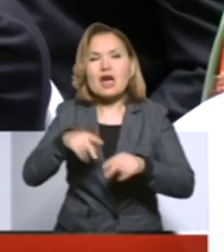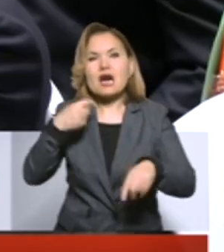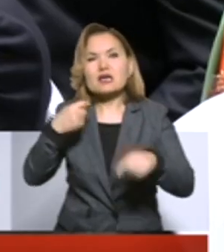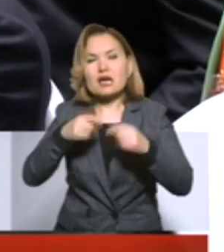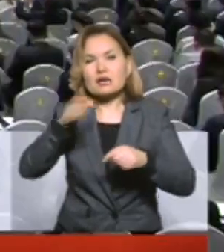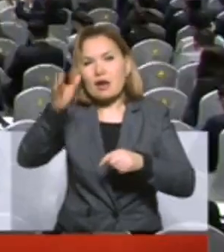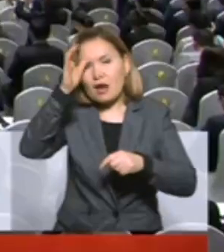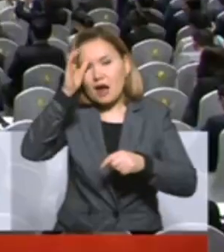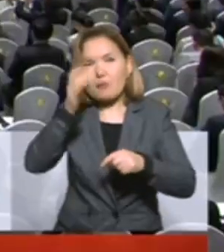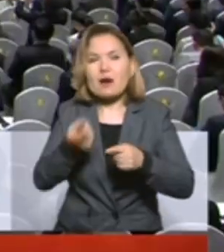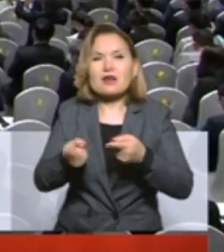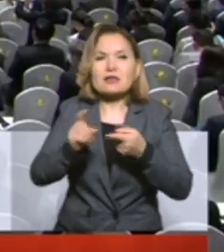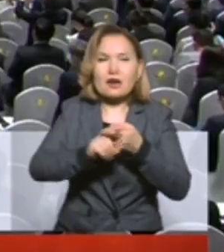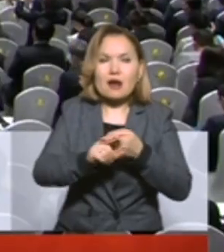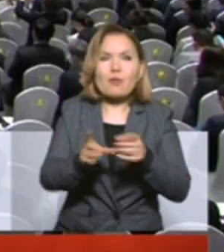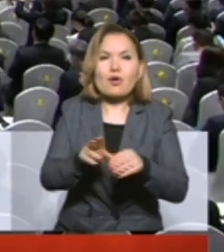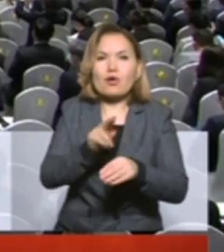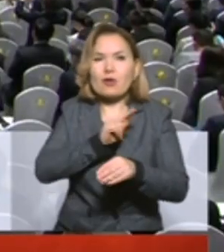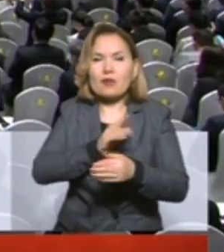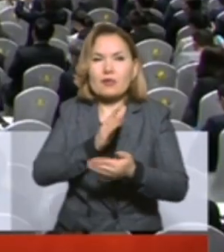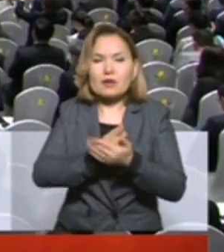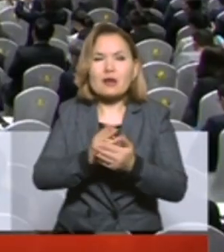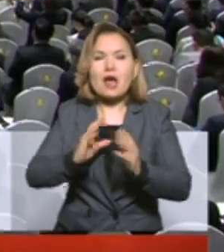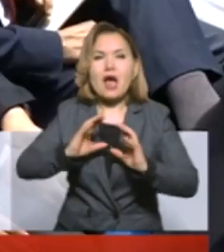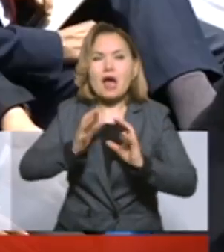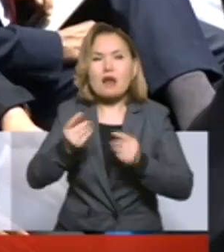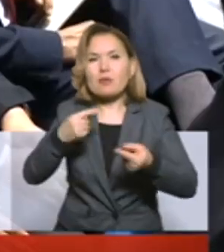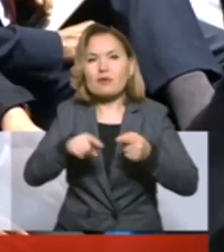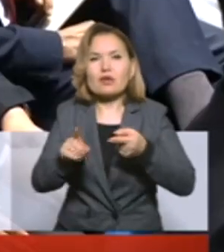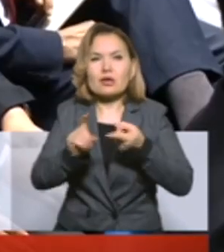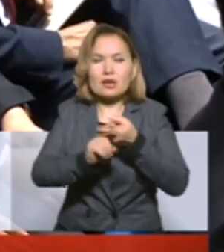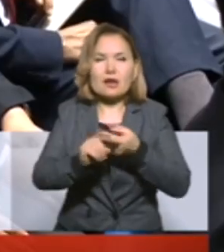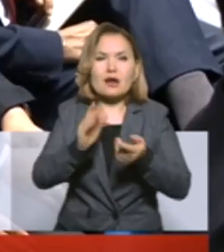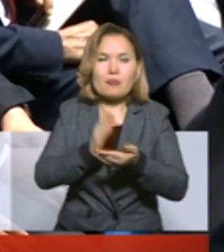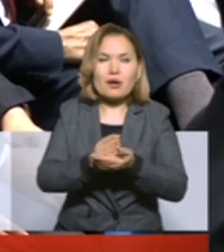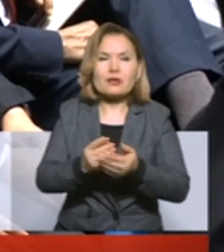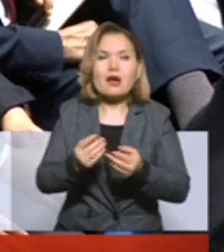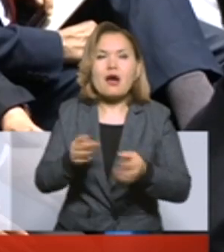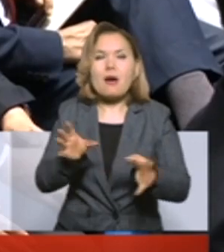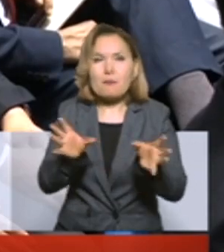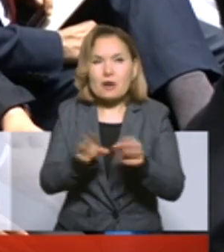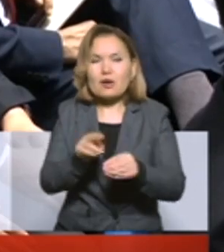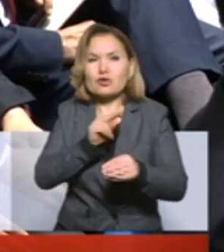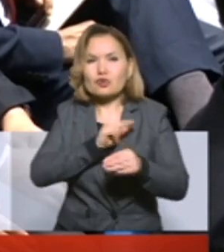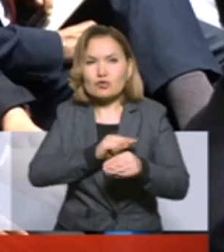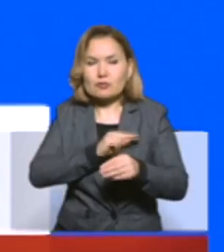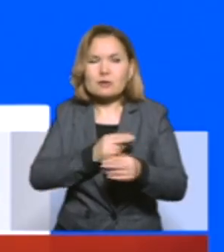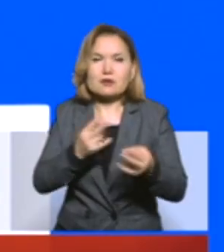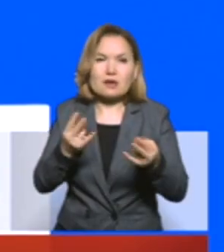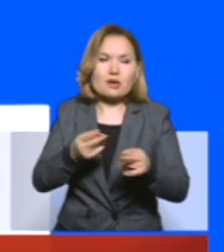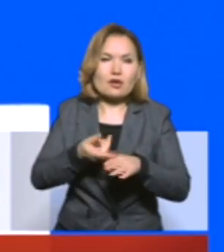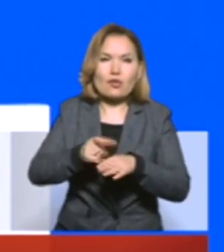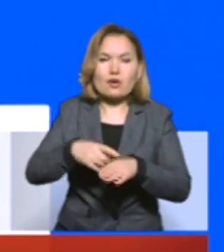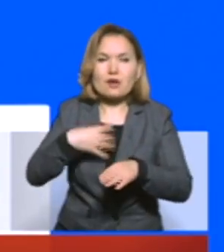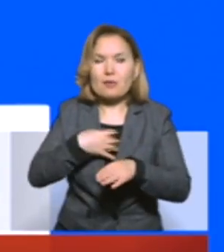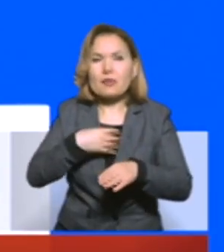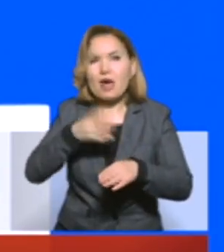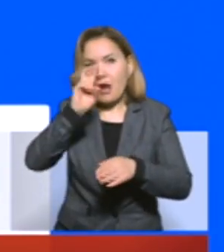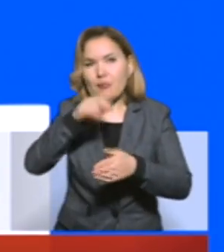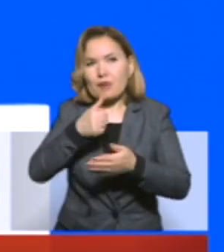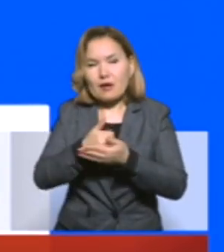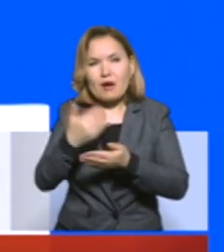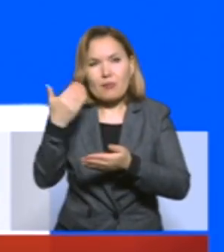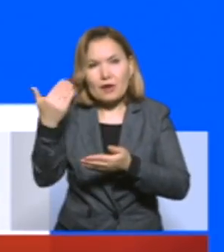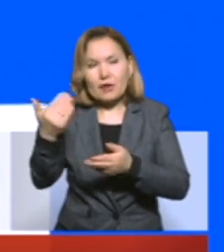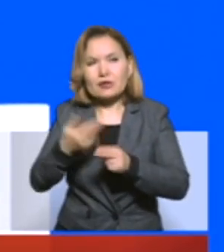ғылыми-техникалық, саяси-мәдени байланыс тығыз. Әлем елдері бір-біріне тәуелді. Сын-қатерлерге бірлесіп қана төтеп беруге болады. Президенттің бұрынғы әріптесі Пан